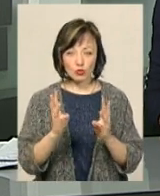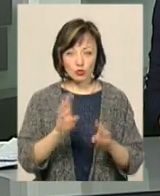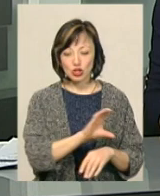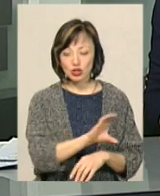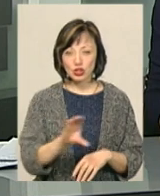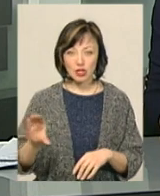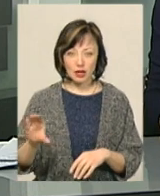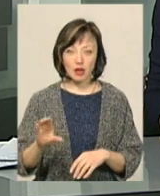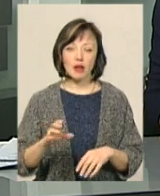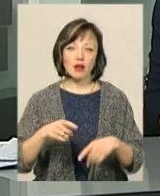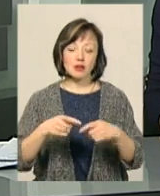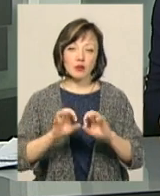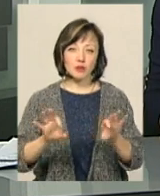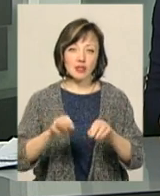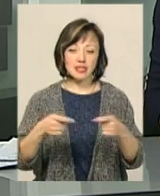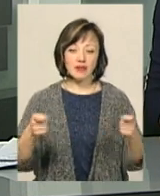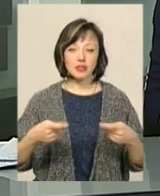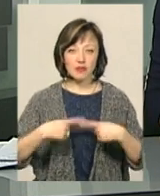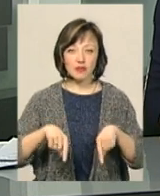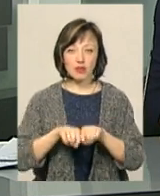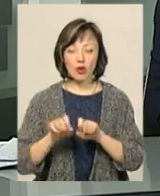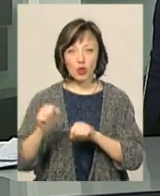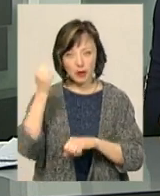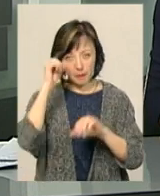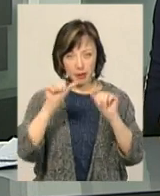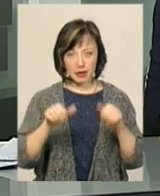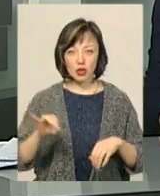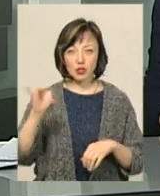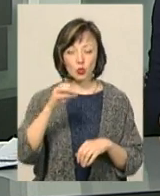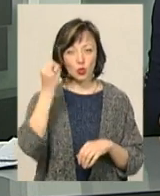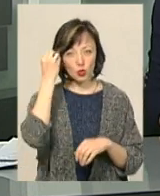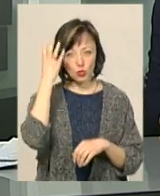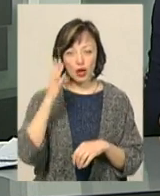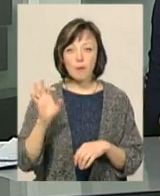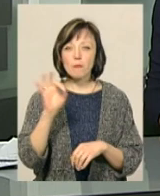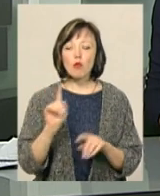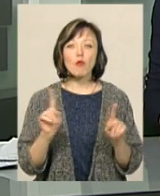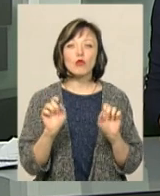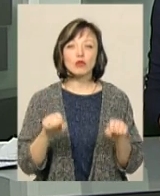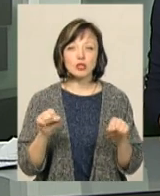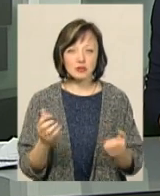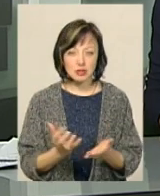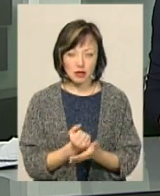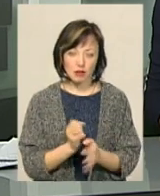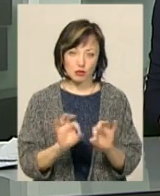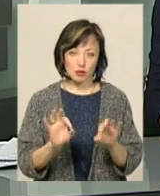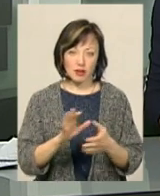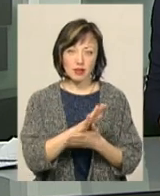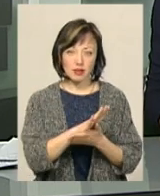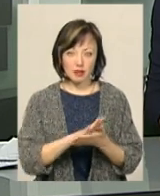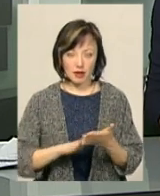розповідає завідувач відділу охорони пам'яток історії та культури в області Сергій Шпаковський. Про які ще можливі знахідки говорять археологи